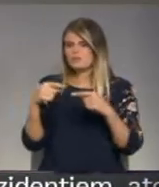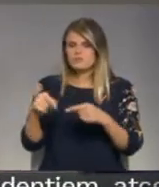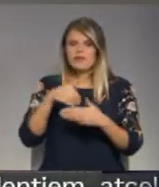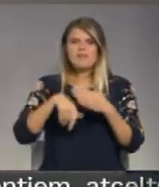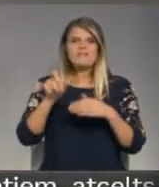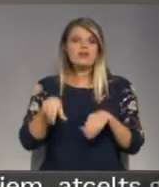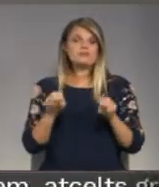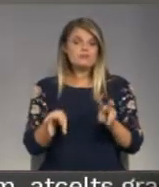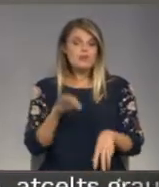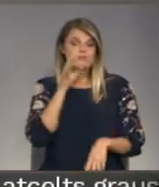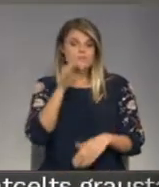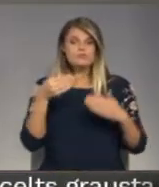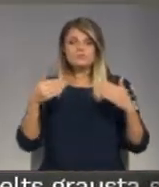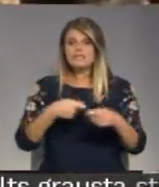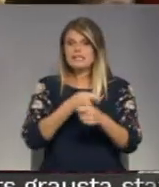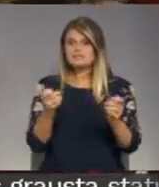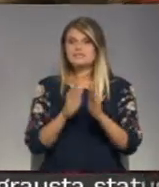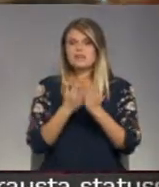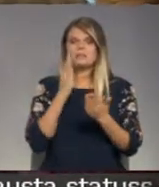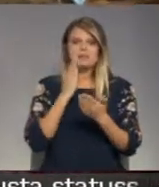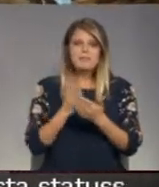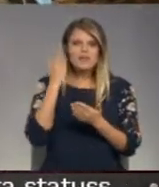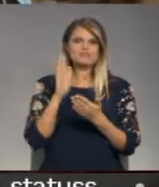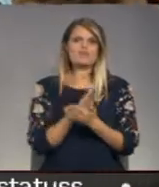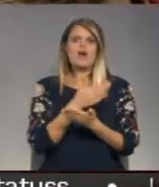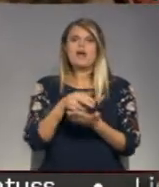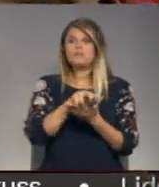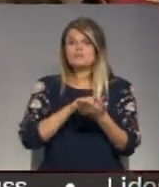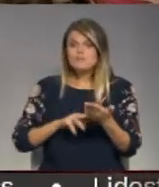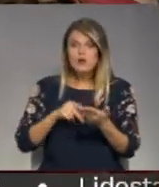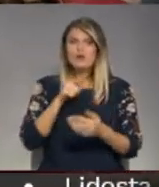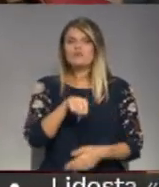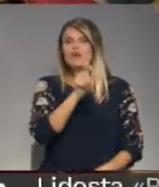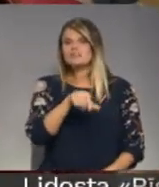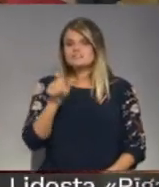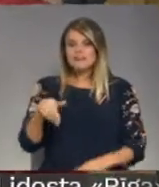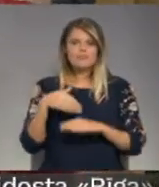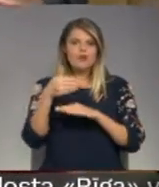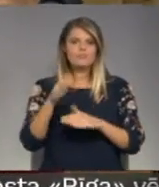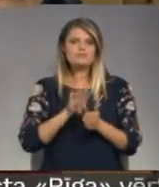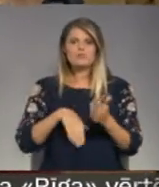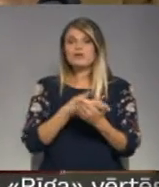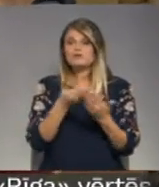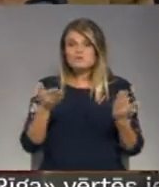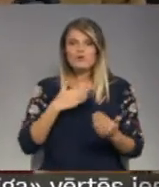Vēsturnieki atzīst, ka šodien izdotā grāmata ir beidzot nokārtots parāds to cilvēku priekšā, bez kuriem